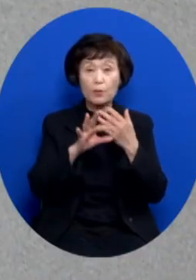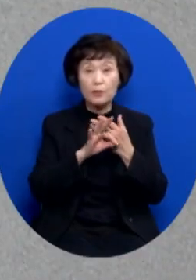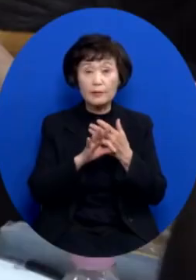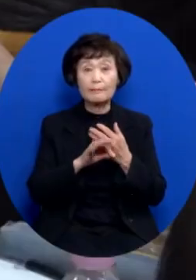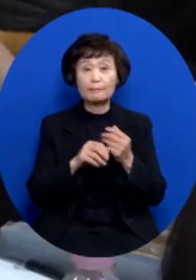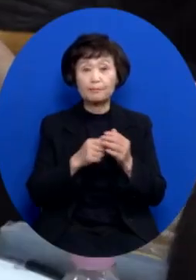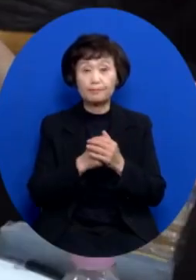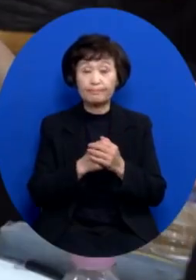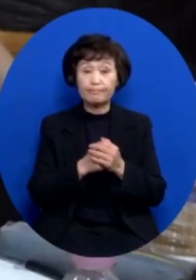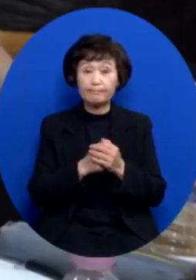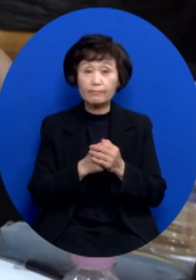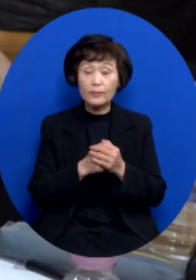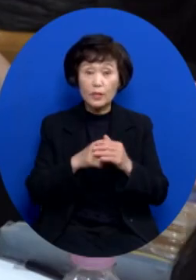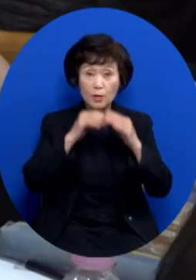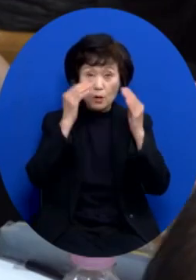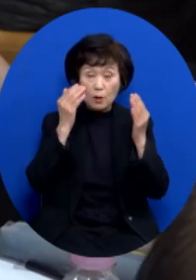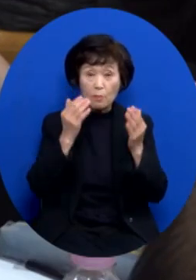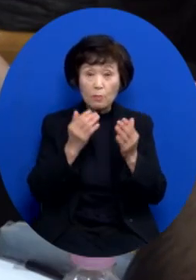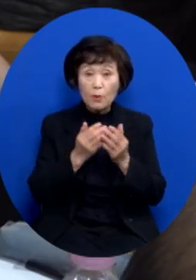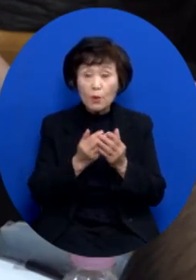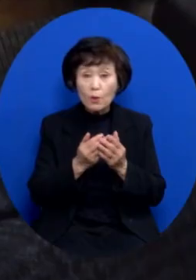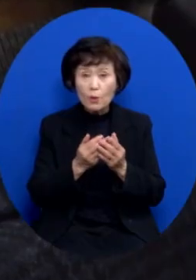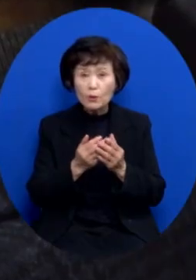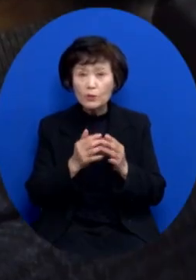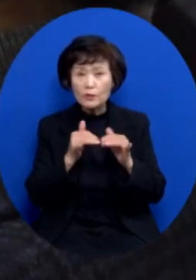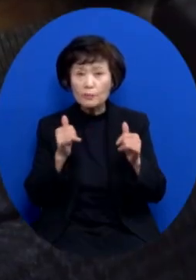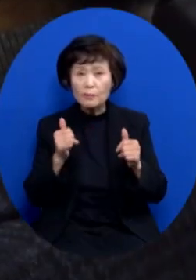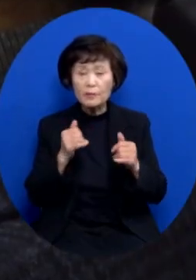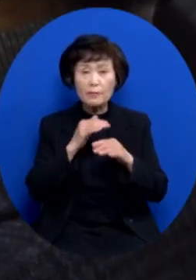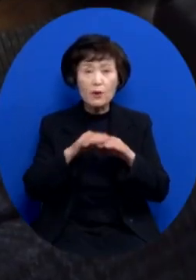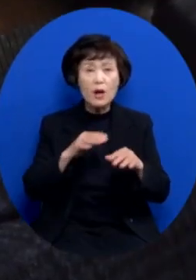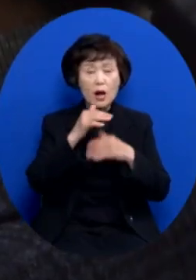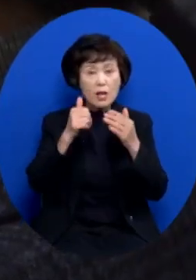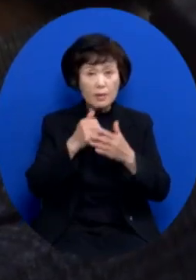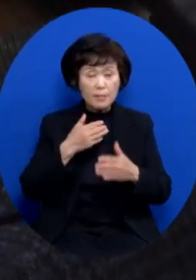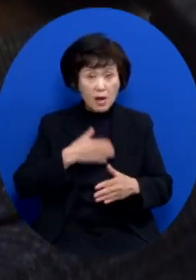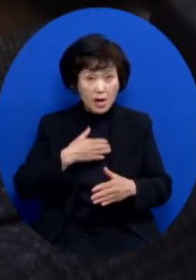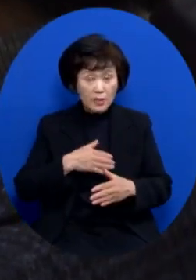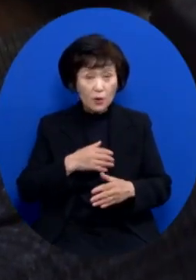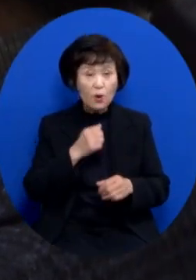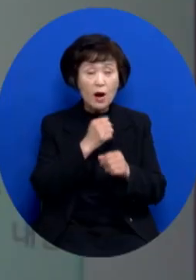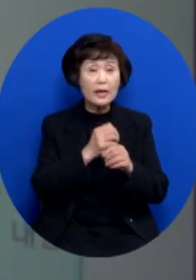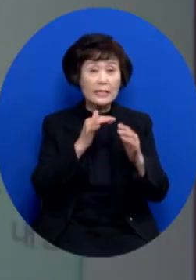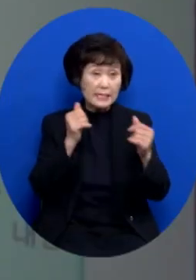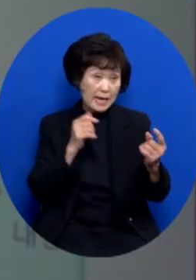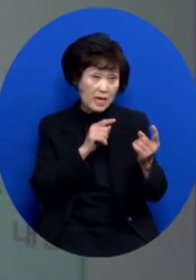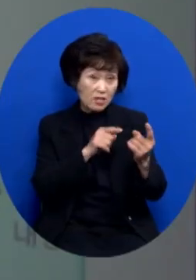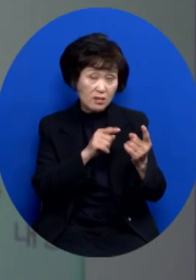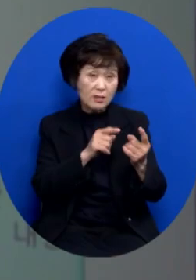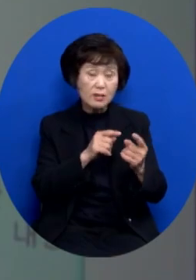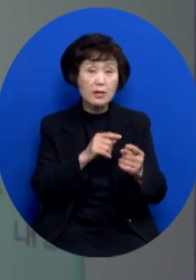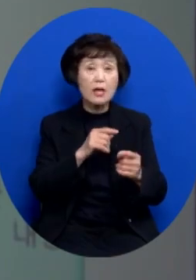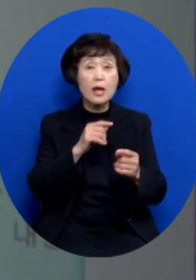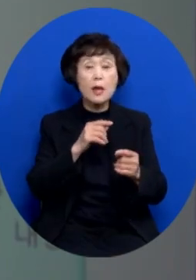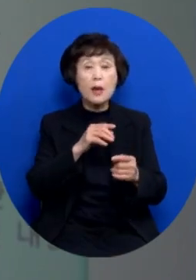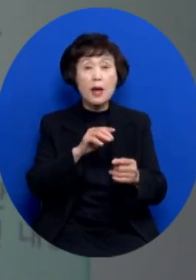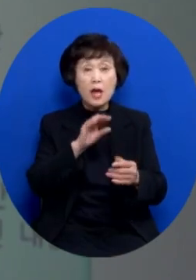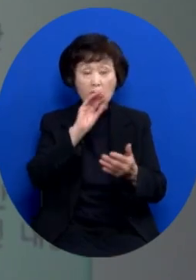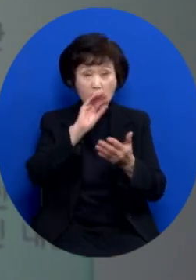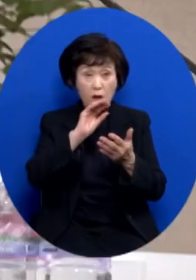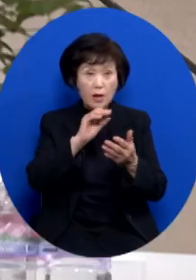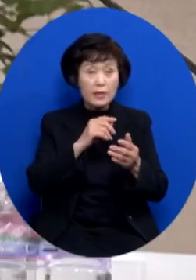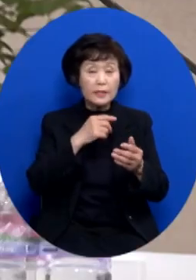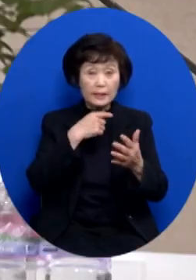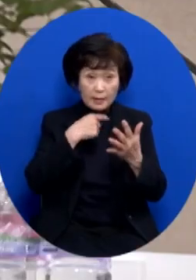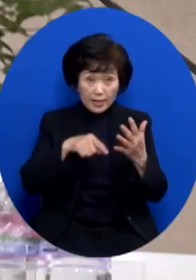드리고 싶은데요. 모든 이론을 파하고 하나님을 안다고 하는 그 대적들을 제대로 알려서 정말 그리스도에게 복종하게